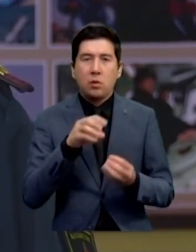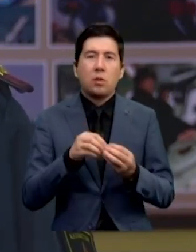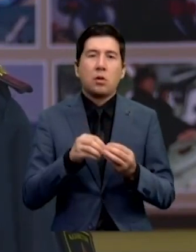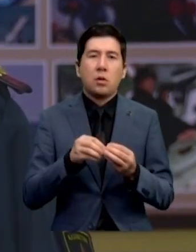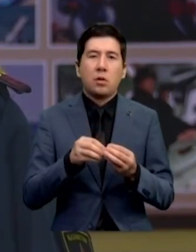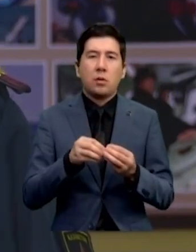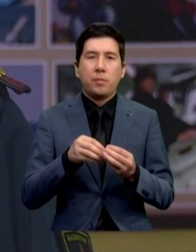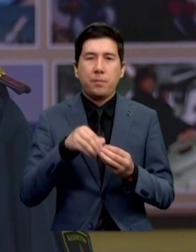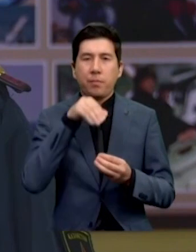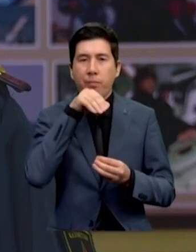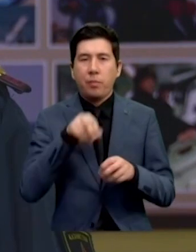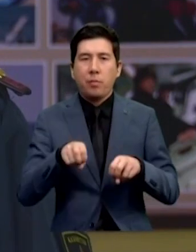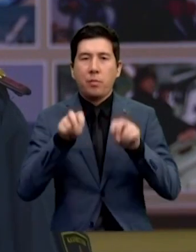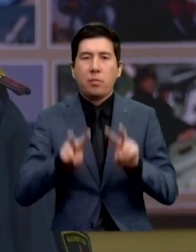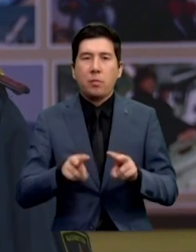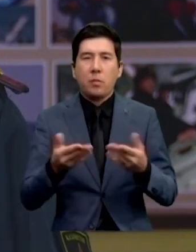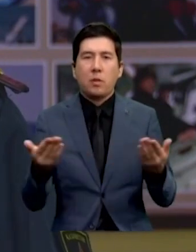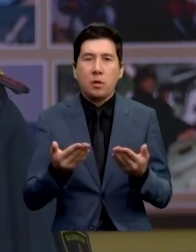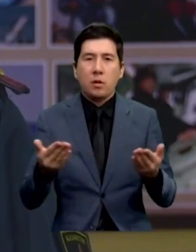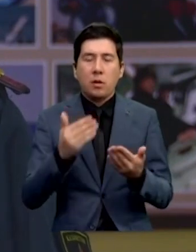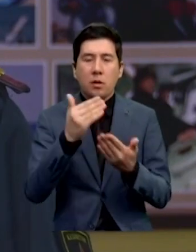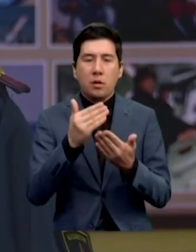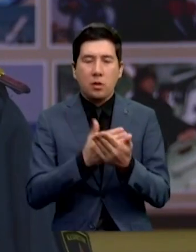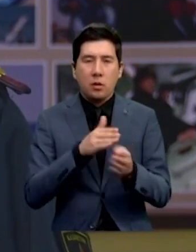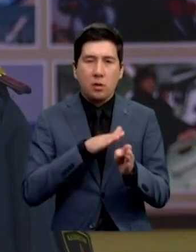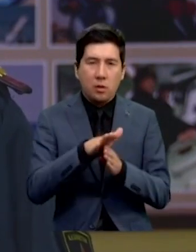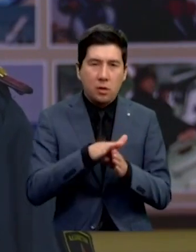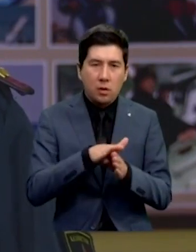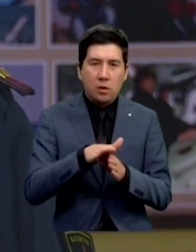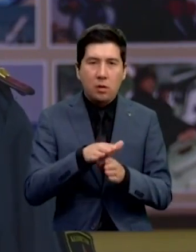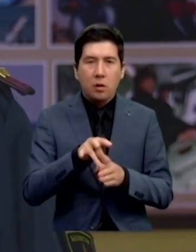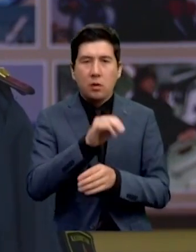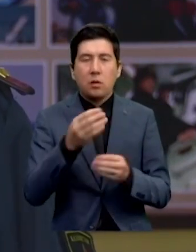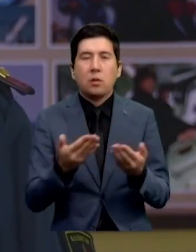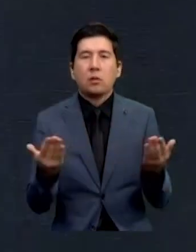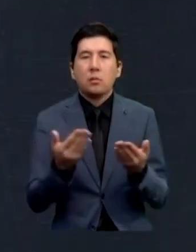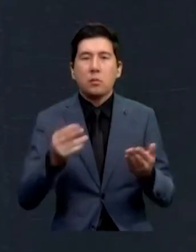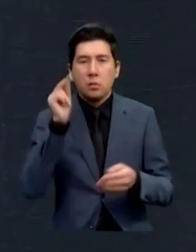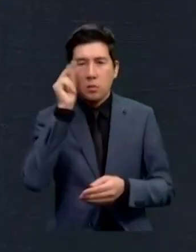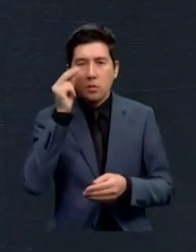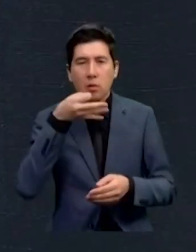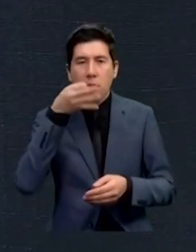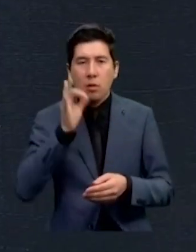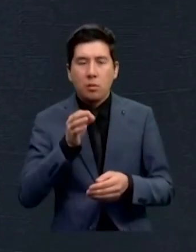өздерінің мамандықтарына сәйкес бағдарламаны орындауы, оны қаншалықты меңгергені анықталады.